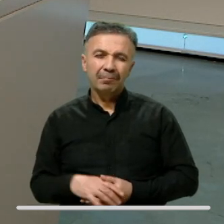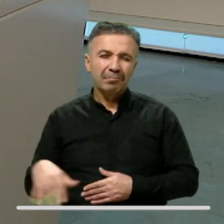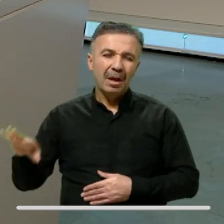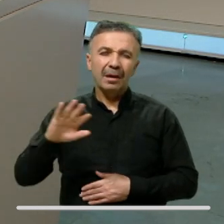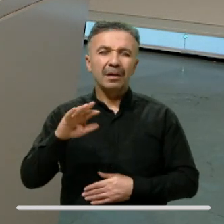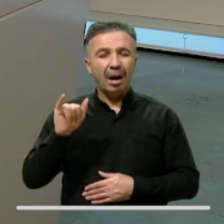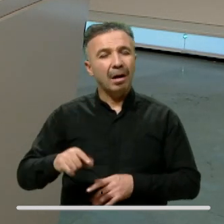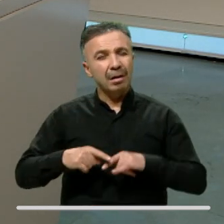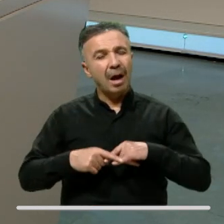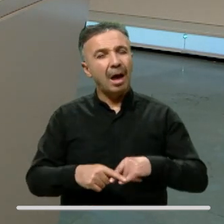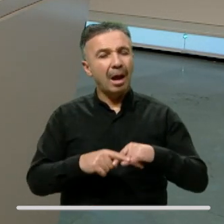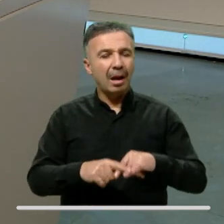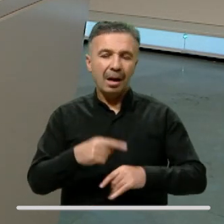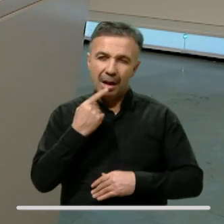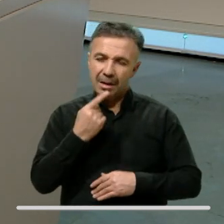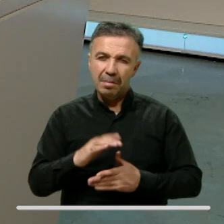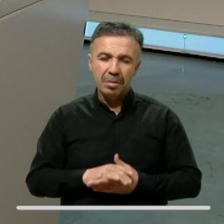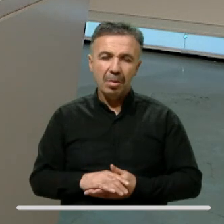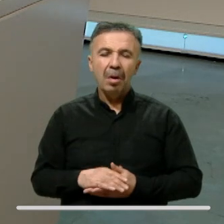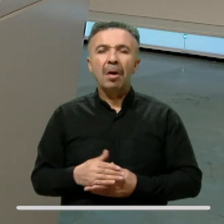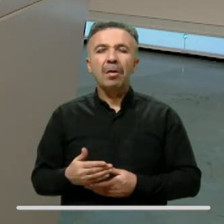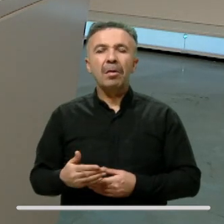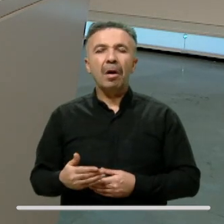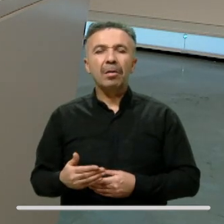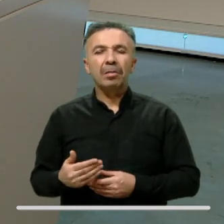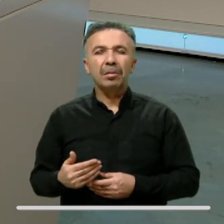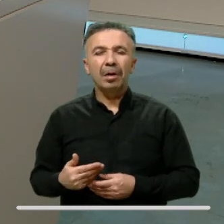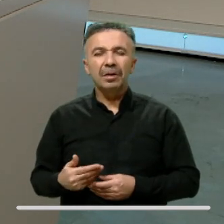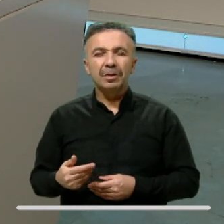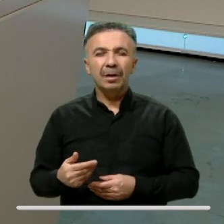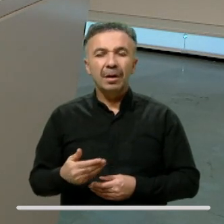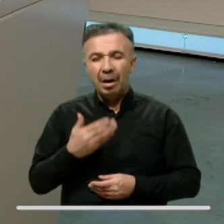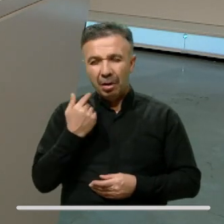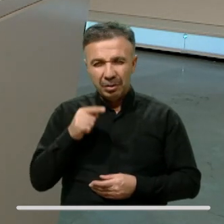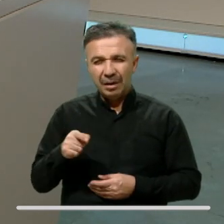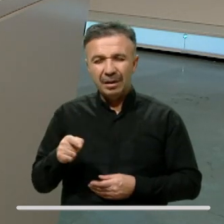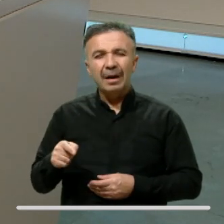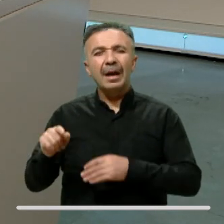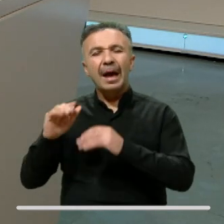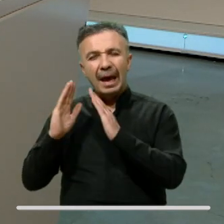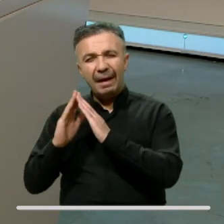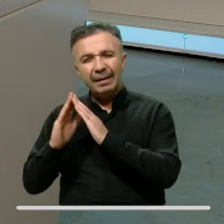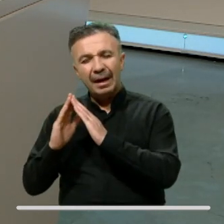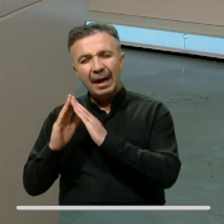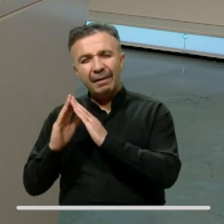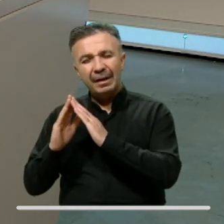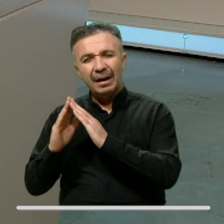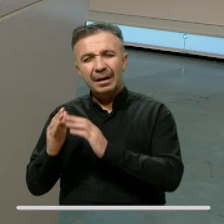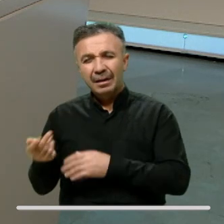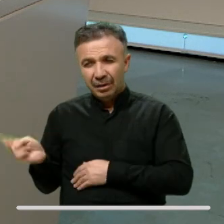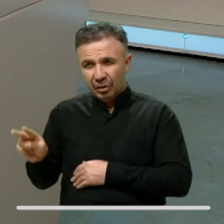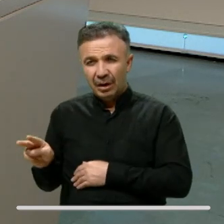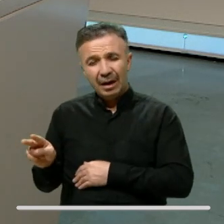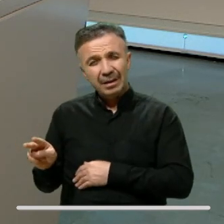almış, helallığını da vermiş. Yok ya, eski köye yeni kanun mu getiriyorsun, kapısına götürelim. Eyvallah. Efendim